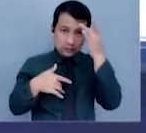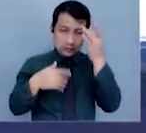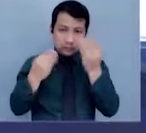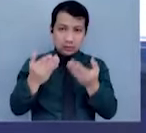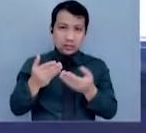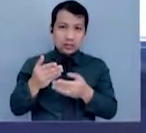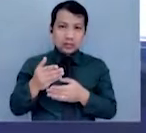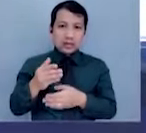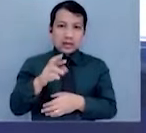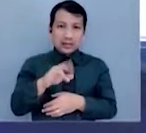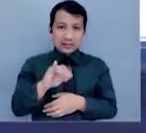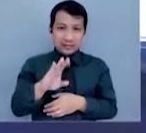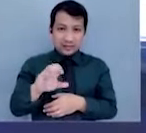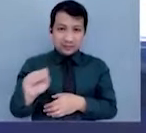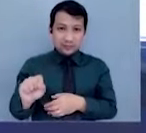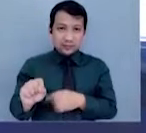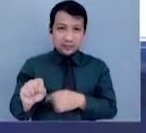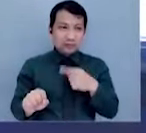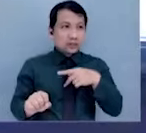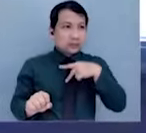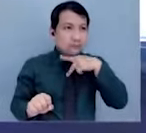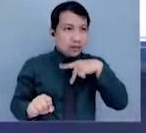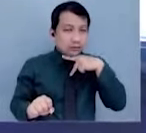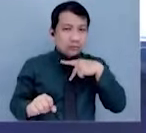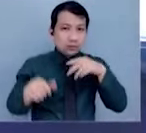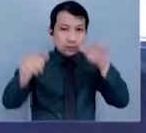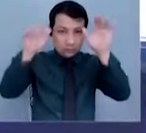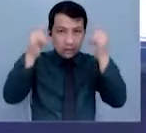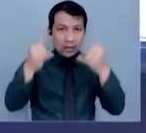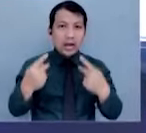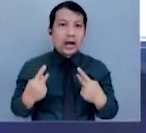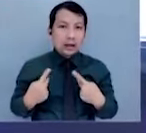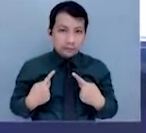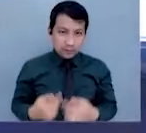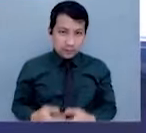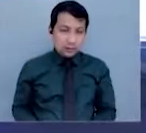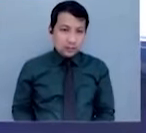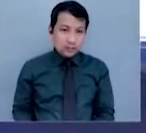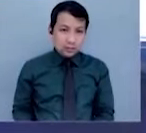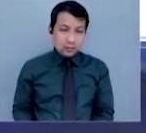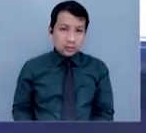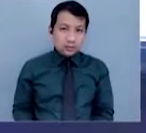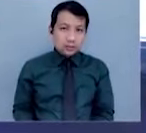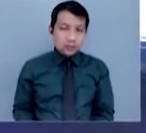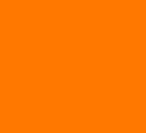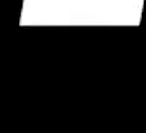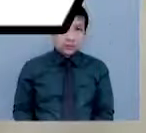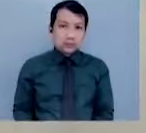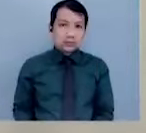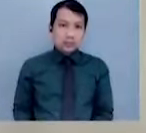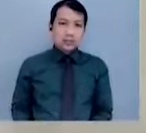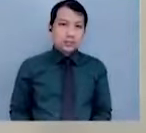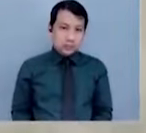rabies, kundi pati mga baboy at baka na rin. Nasa frontline ng balitang yan, si Shaila Francisco.